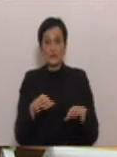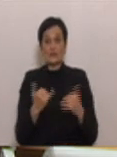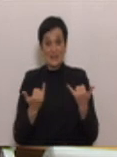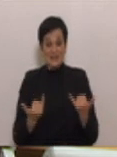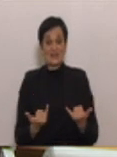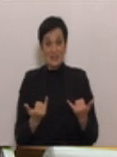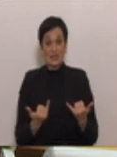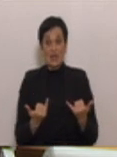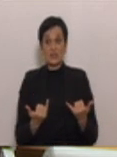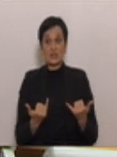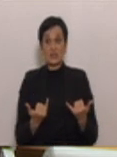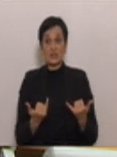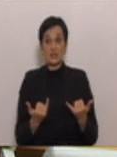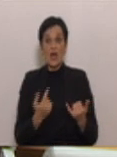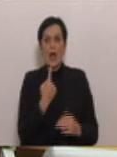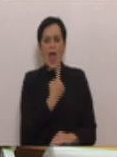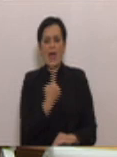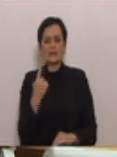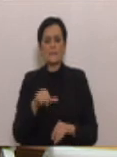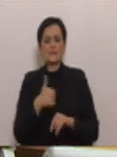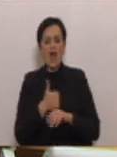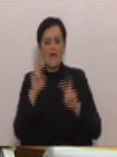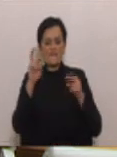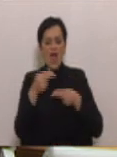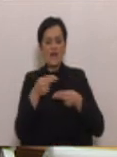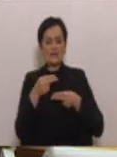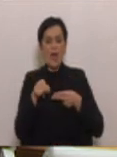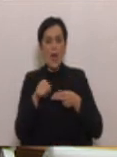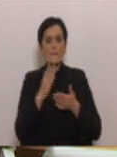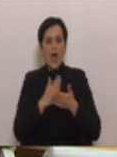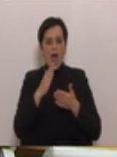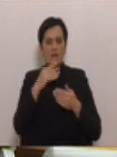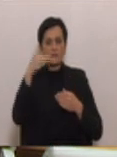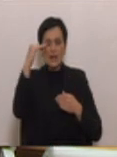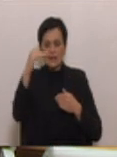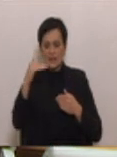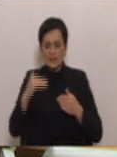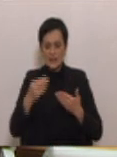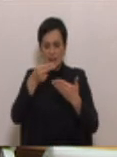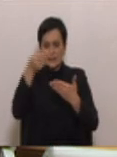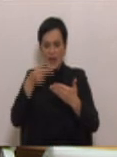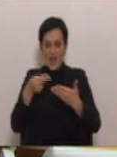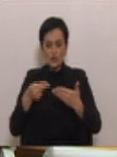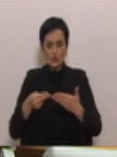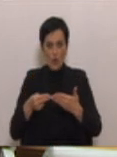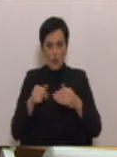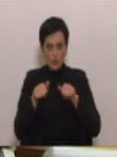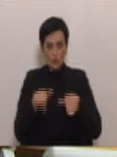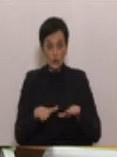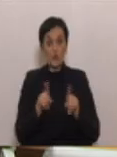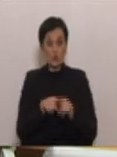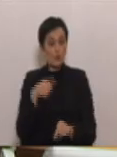Dres, ertertim tavari tema aris, rezoluția. Kushinatsa seiho. Da,